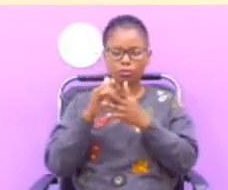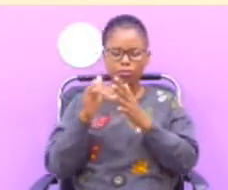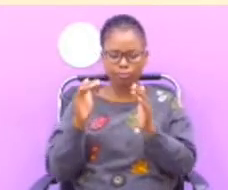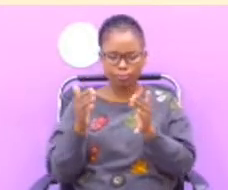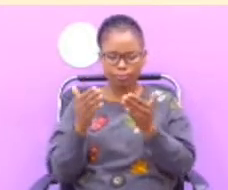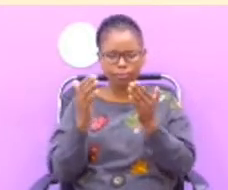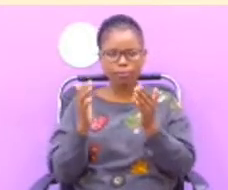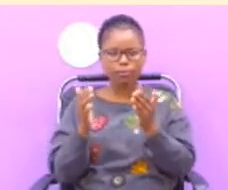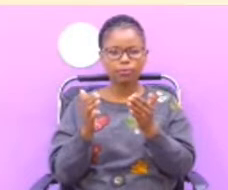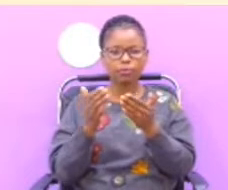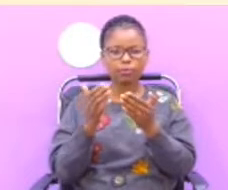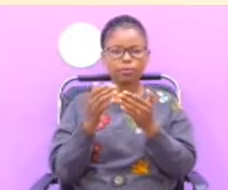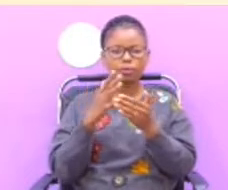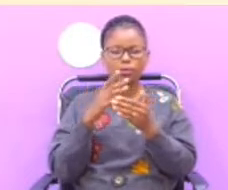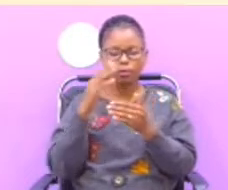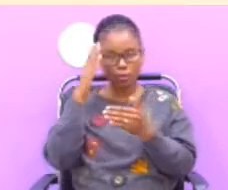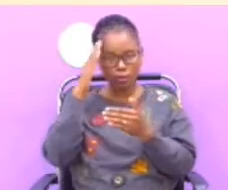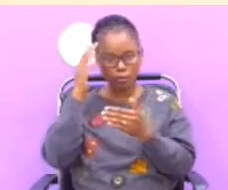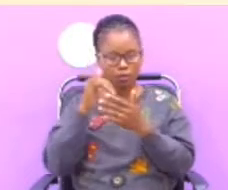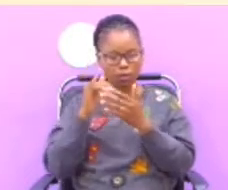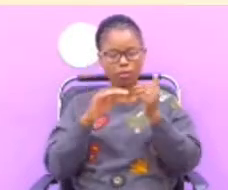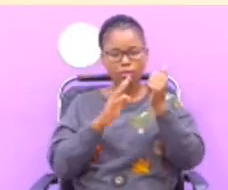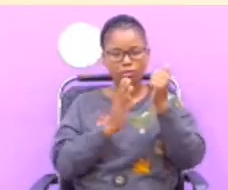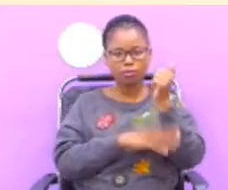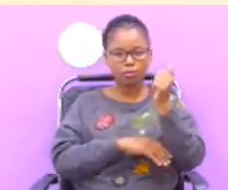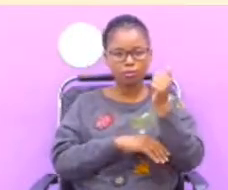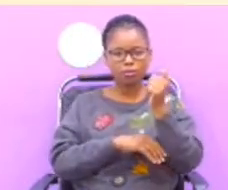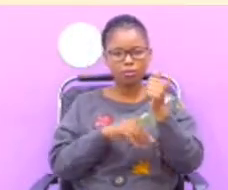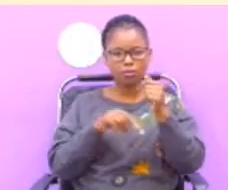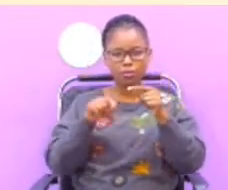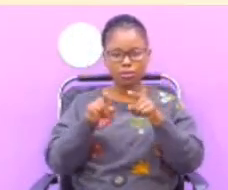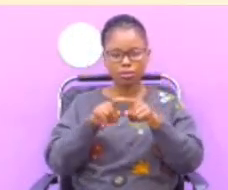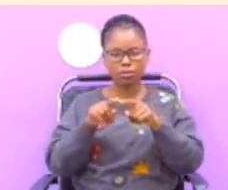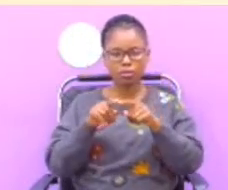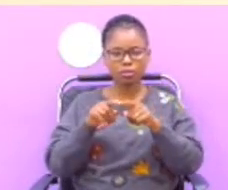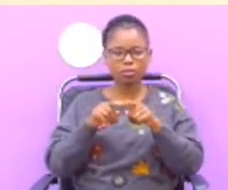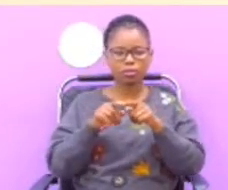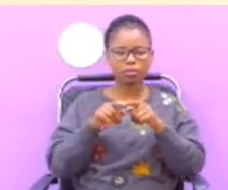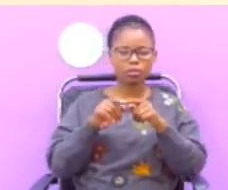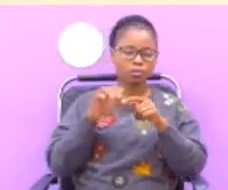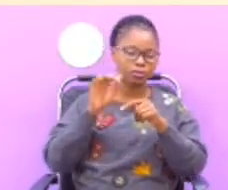te kumenya nginya ruru niroingirirwo ni mburi jisi